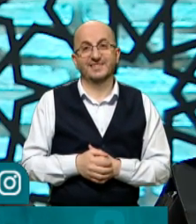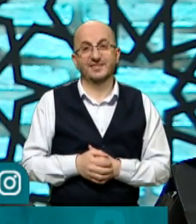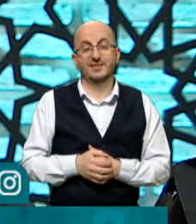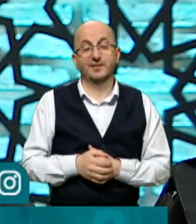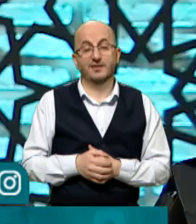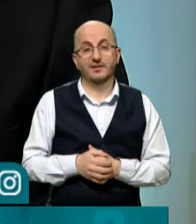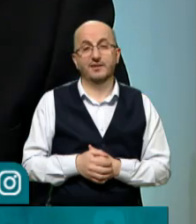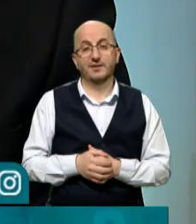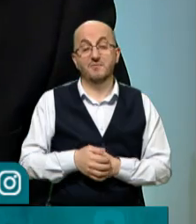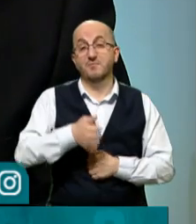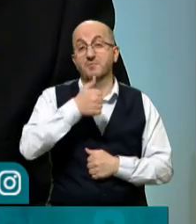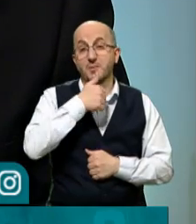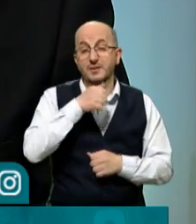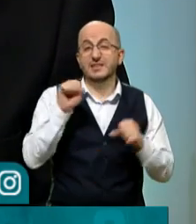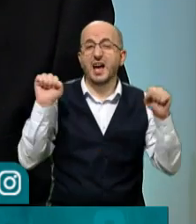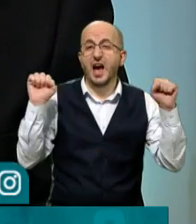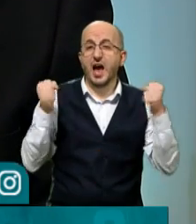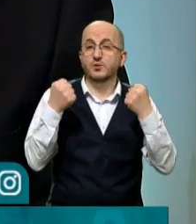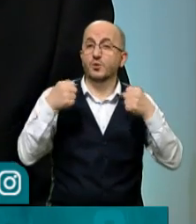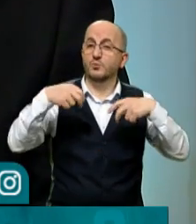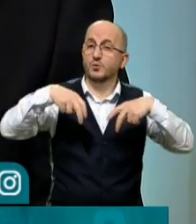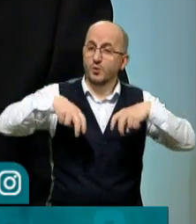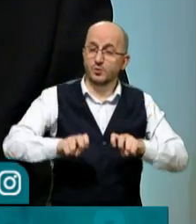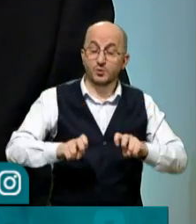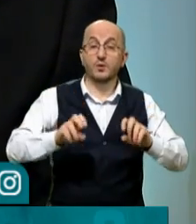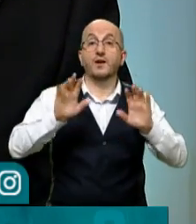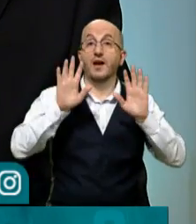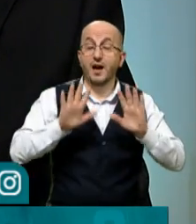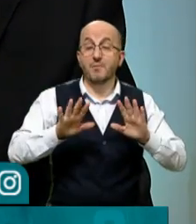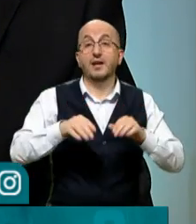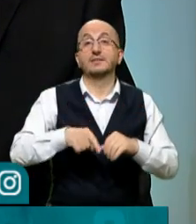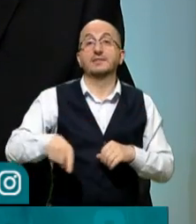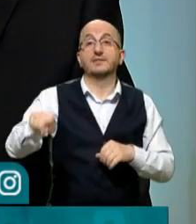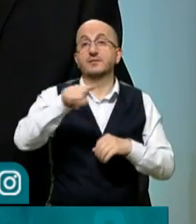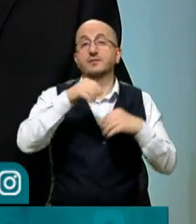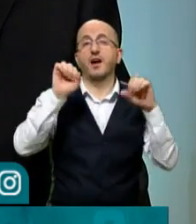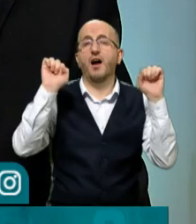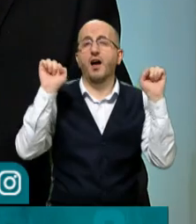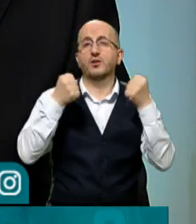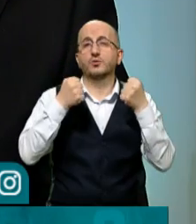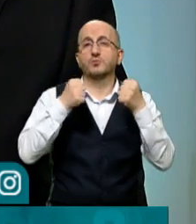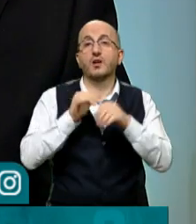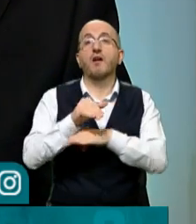Elhamdülillah. Erzurumlusunuz. Babanız da Erzurum'da oturuyor. Ama siz Erzurum'da yerleşmeyi